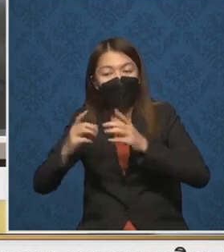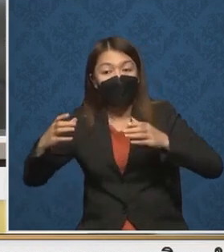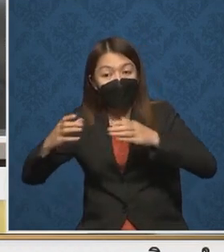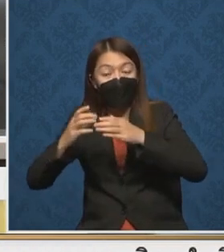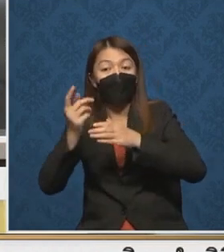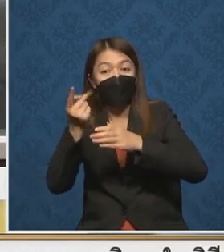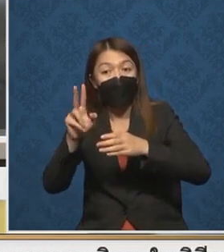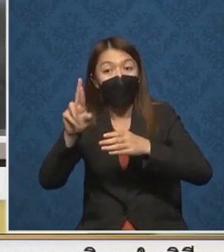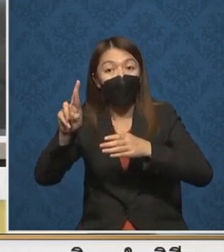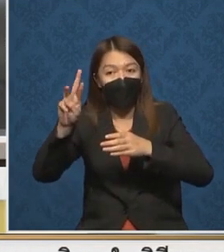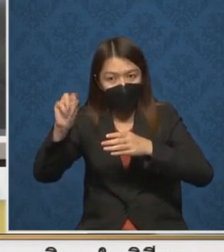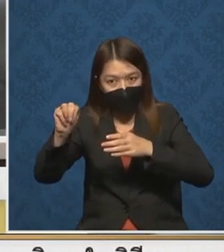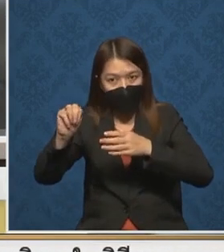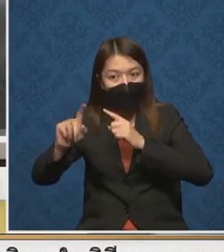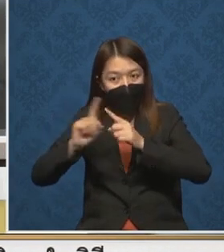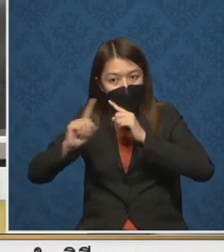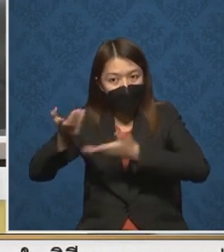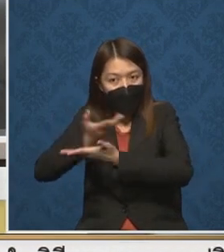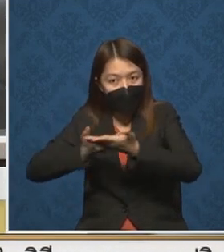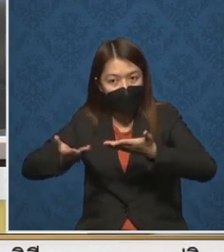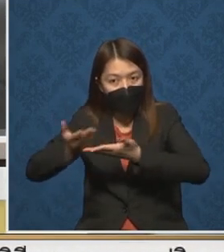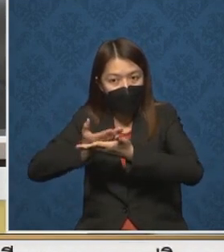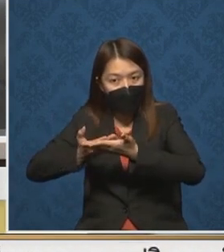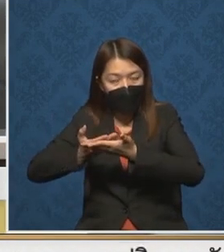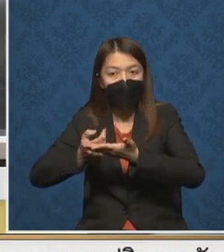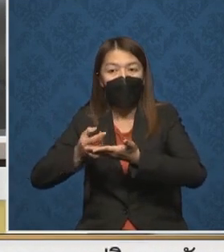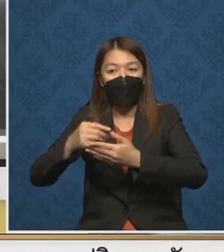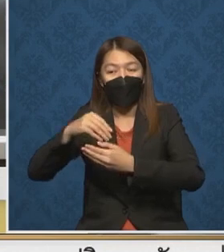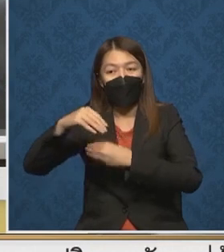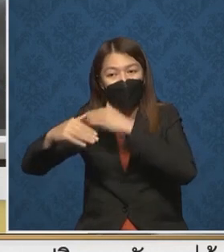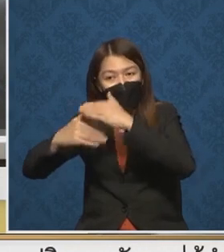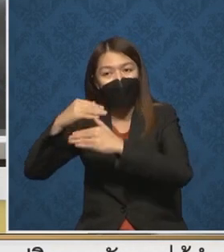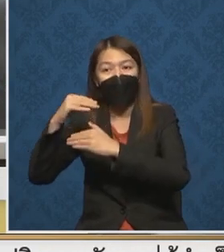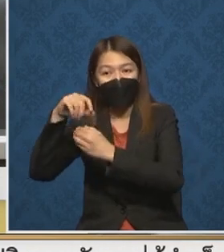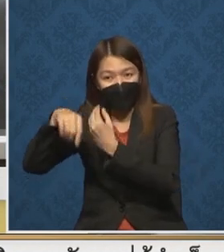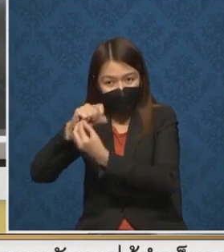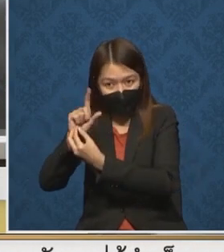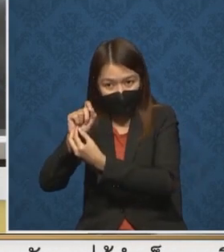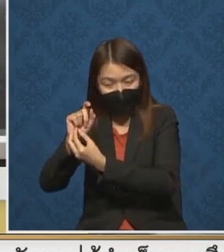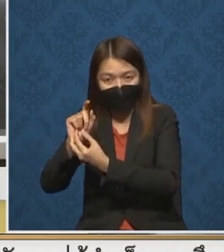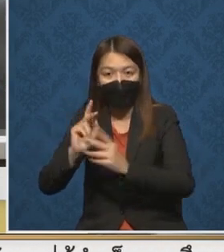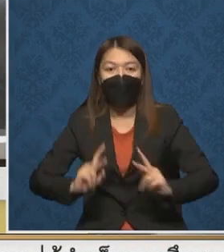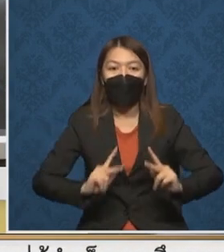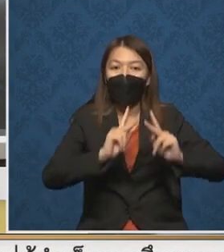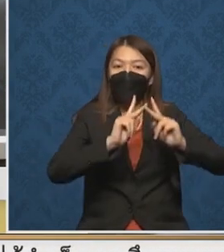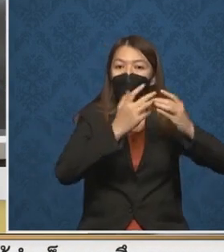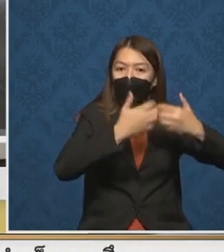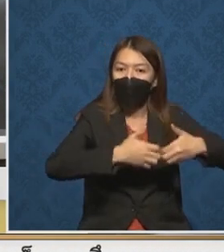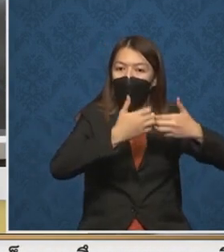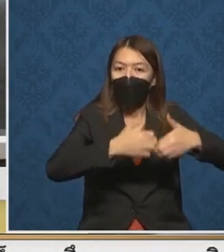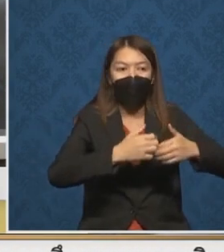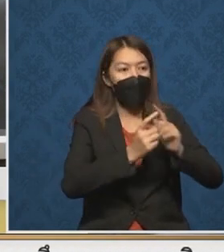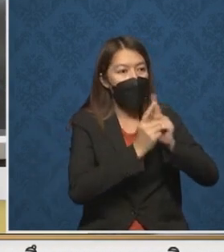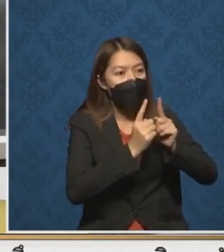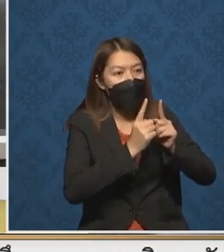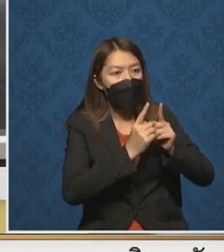มีการประสารงานกัสภาชัฒนาเศรษกิจตั้งไหนวยคือสรุได้ว่ากะสวงอุตสา illegal nonprofitsไม่ได้รับการประสารง